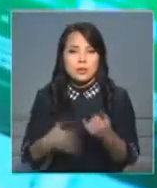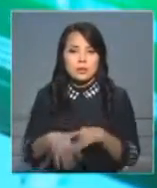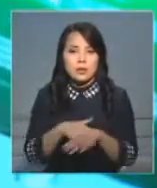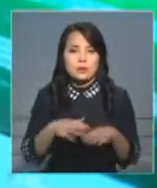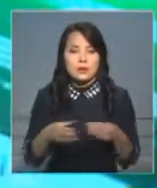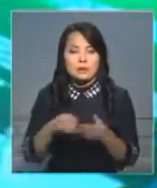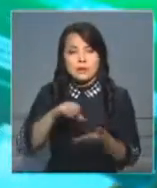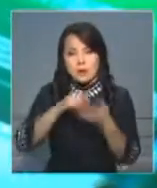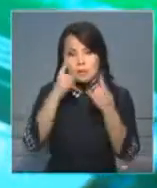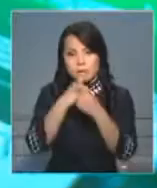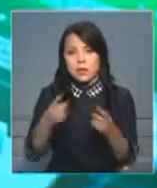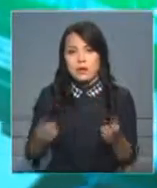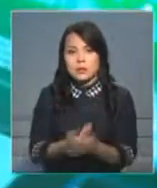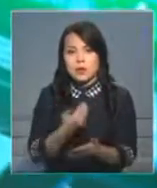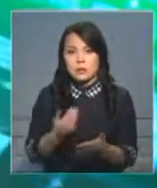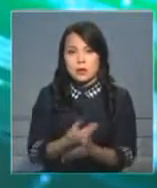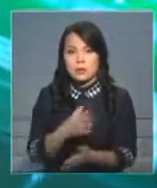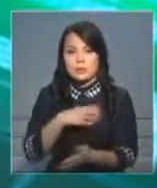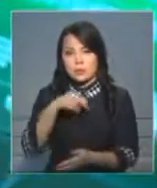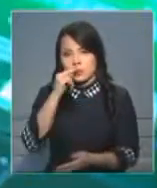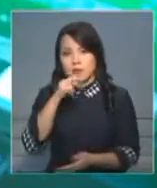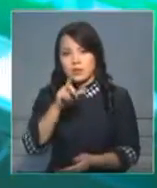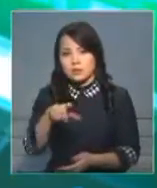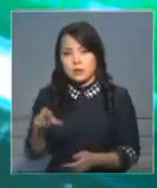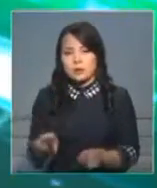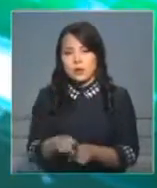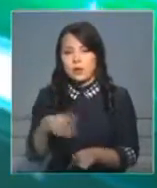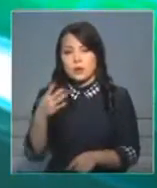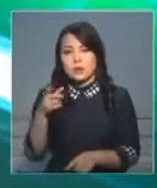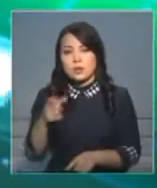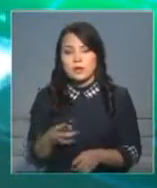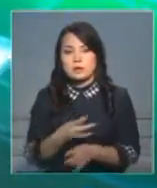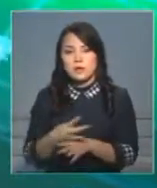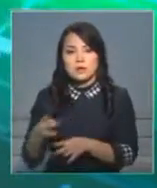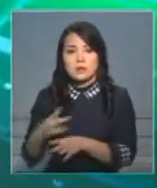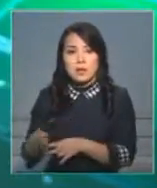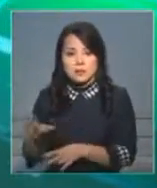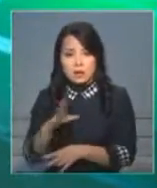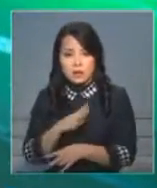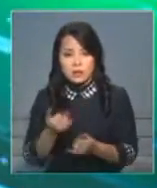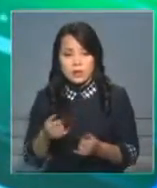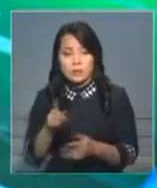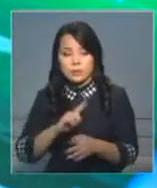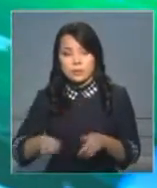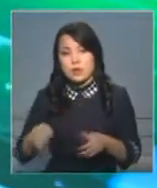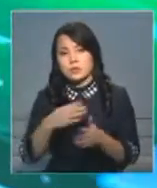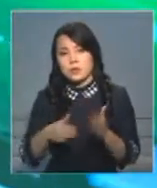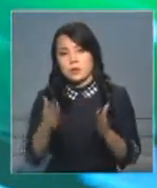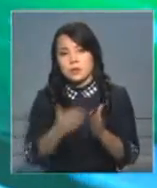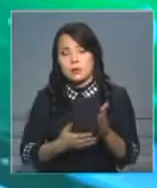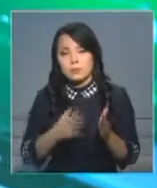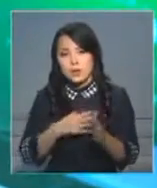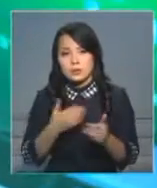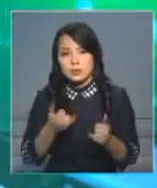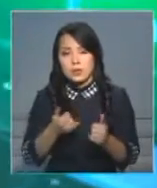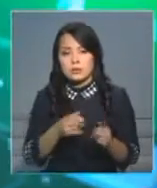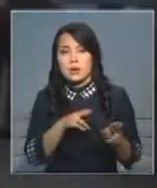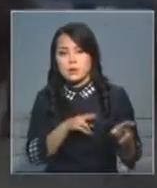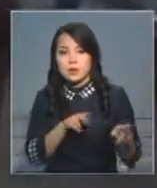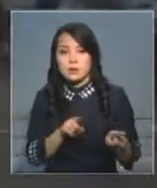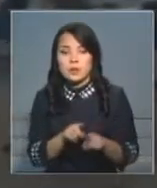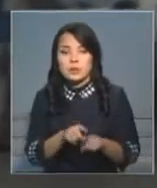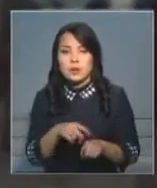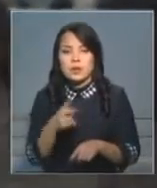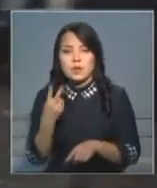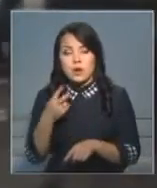көздерінің хабарлауынша қаруланған қаскөйлердің саны төртеу болған. Олардың барлығының көзі жойылды. Сонымен қатар атыс кезінде екі үкімет